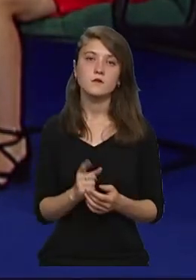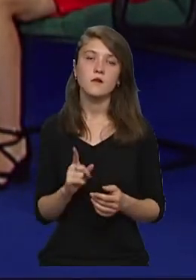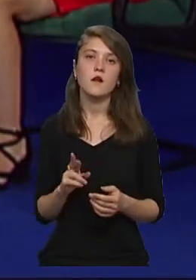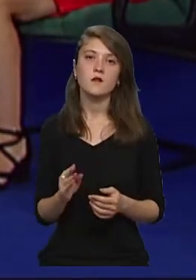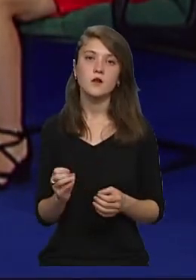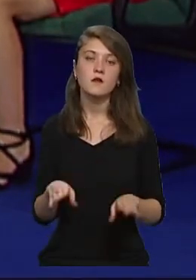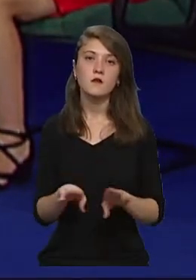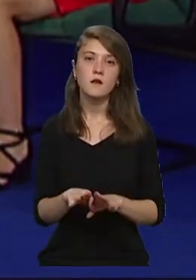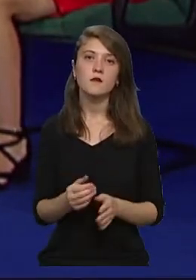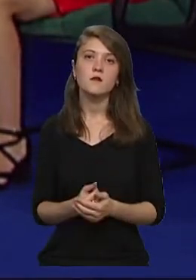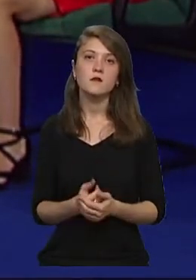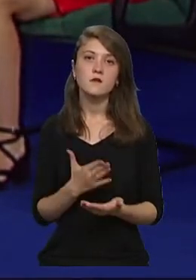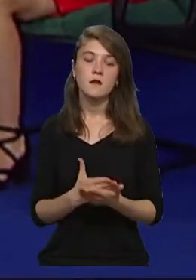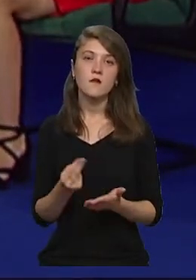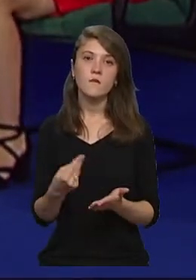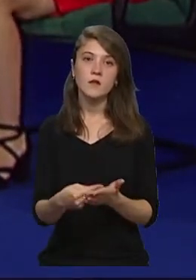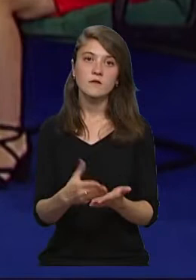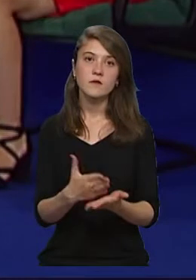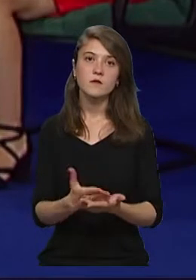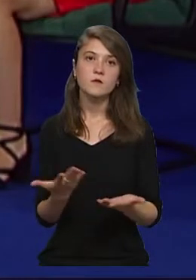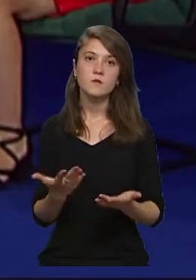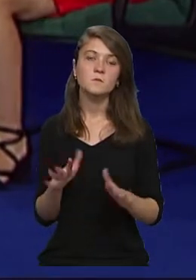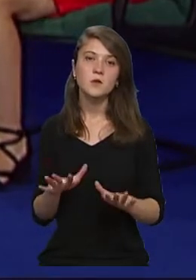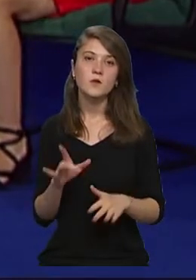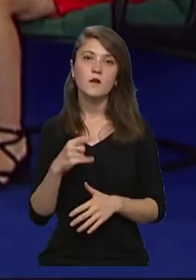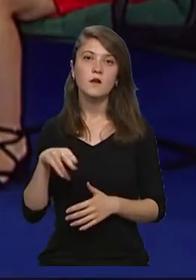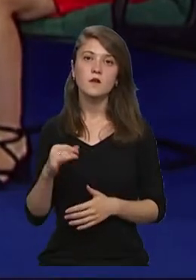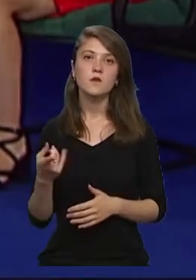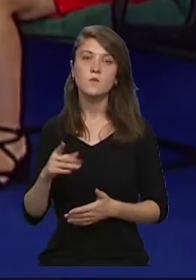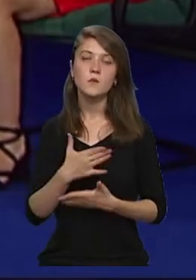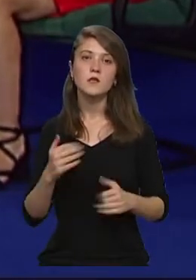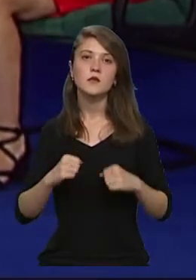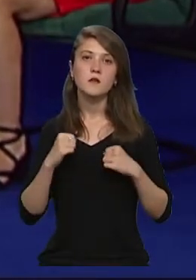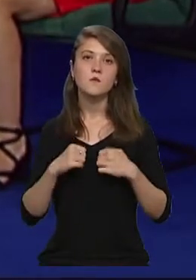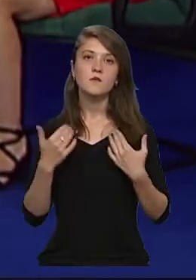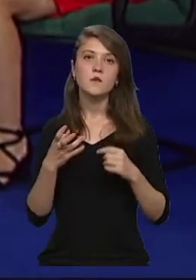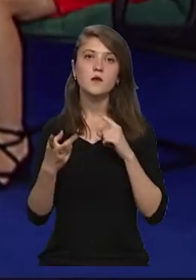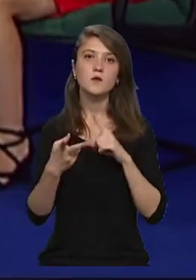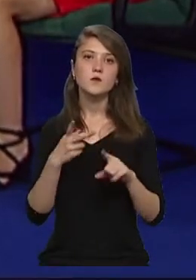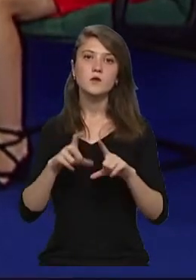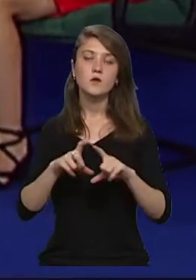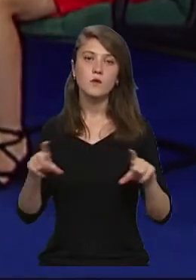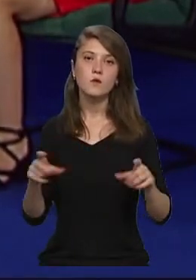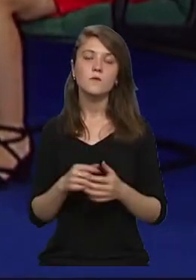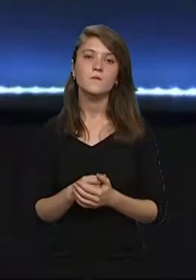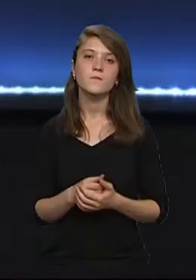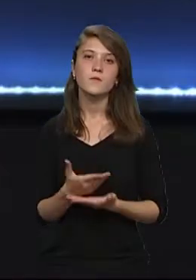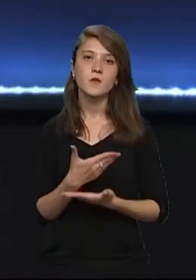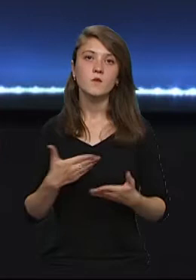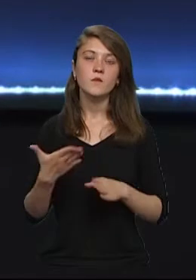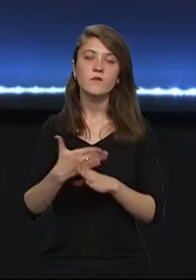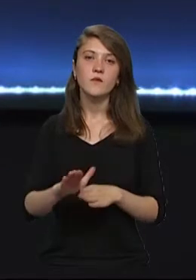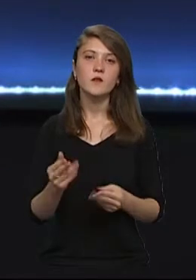так, є ж фінансування, можливо, з міської ради. Тому ми стараємося вже на другу школу місцевого самоврядування, нам